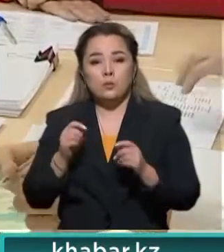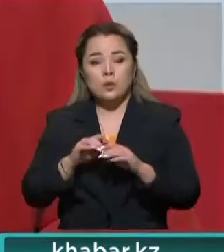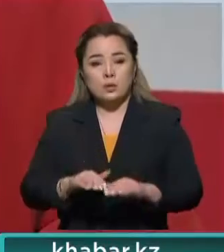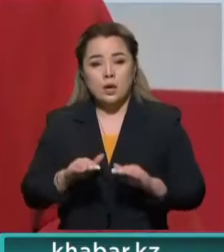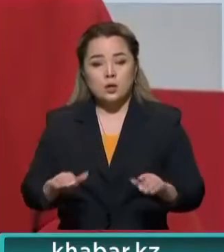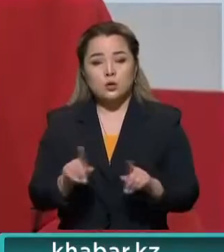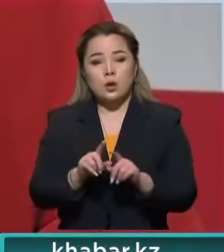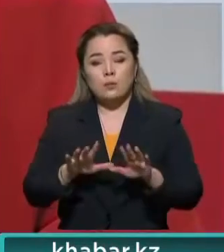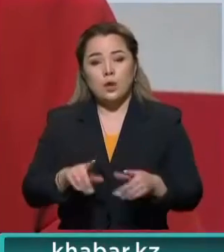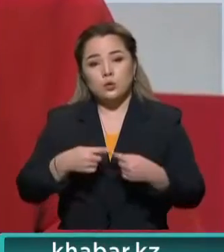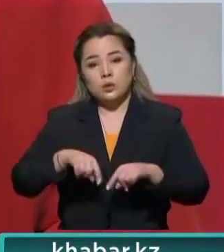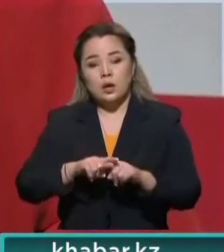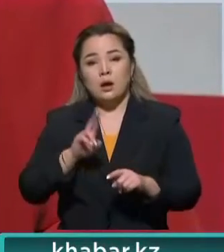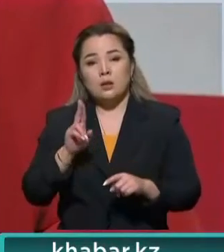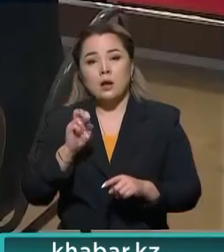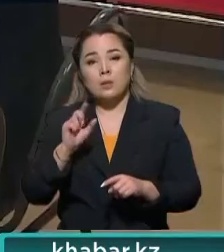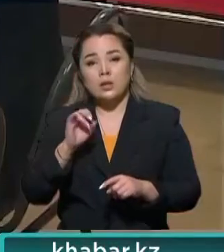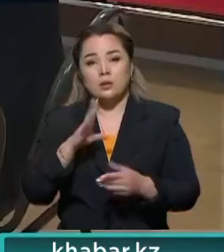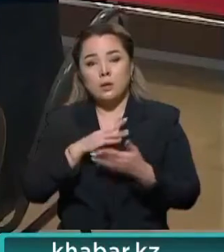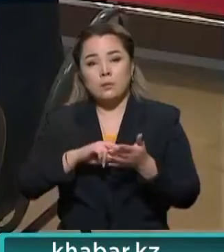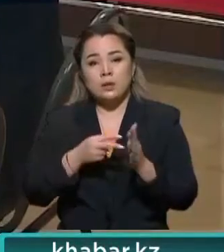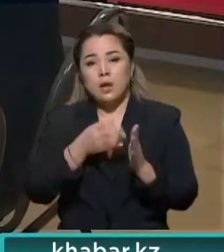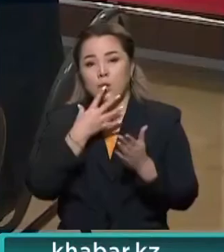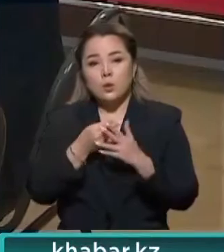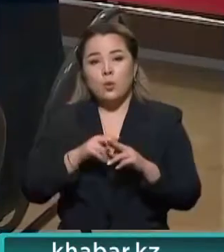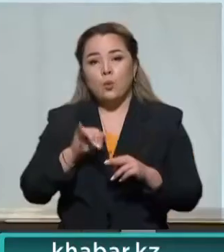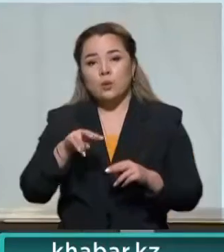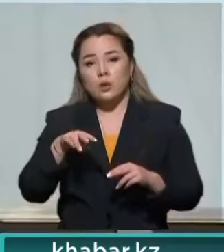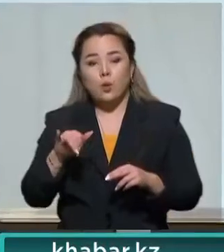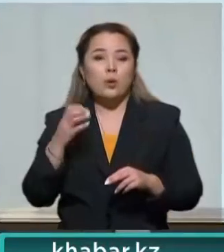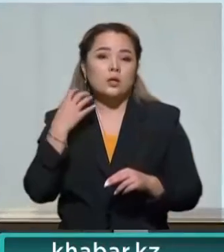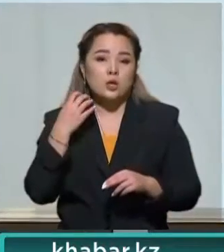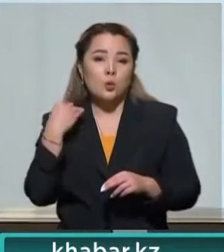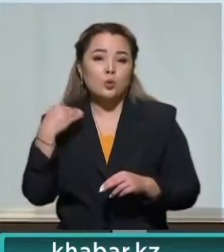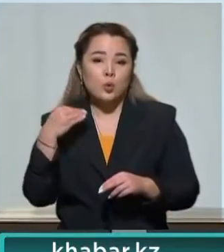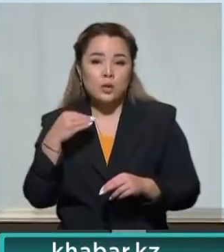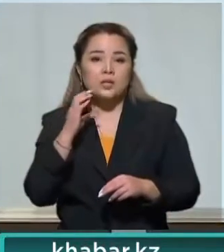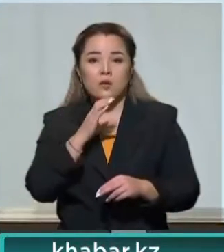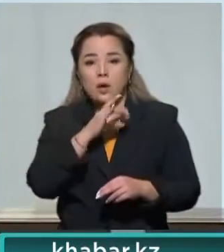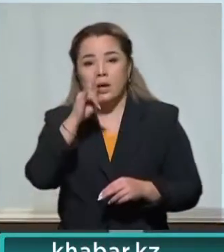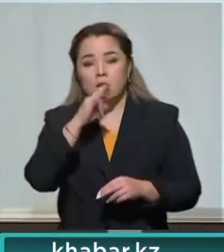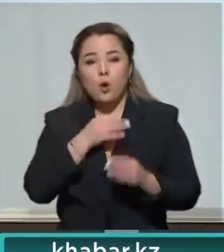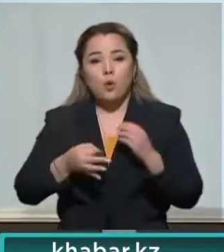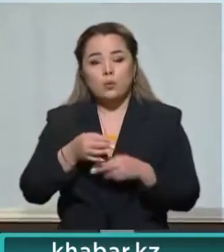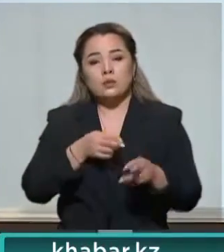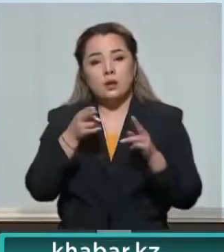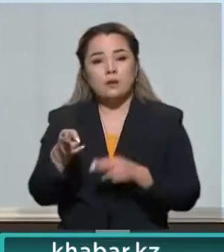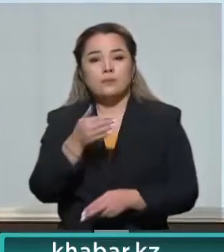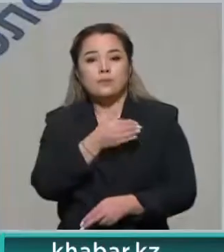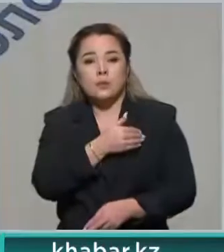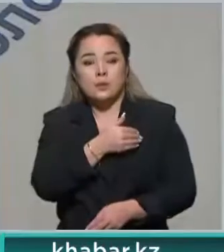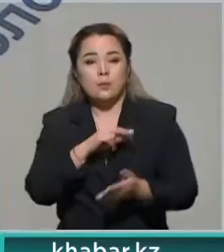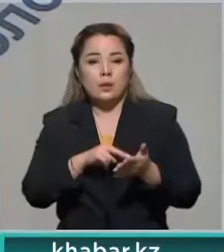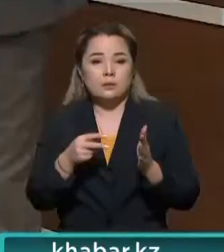образовательных учреждений. В ближайшее время Каракат Абдьен планирует посетить Улытаускую, Кызылординскую, Туркестанскую и Северо-Казахстанскую области.